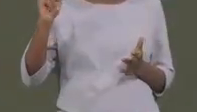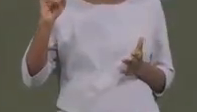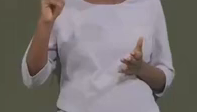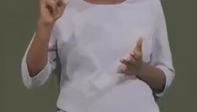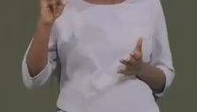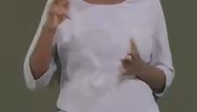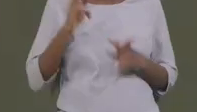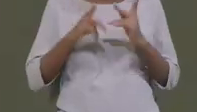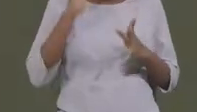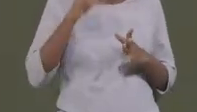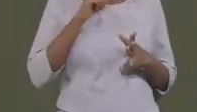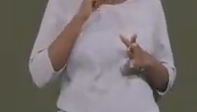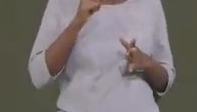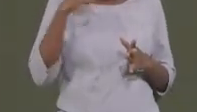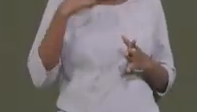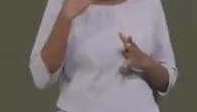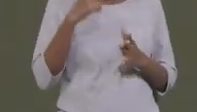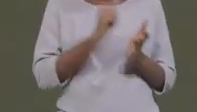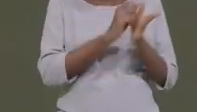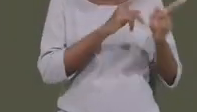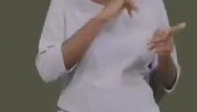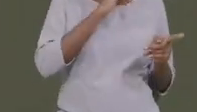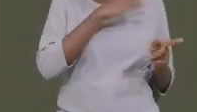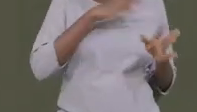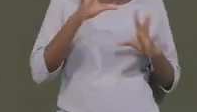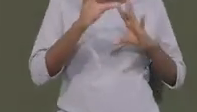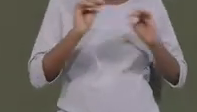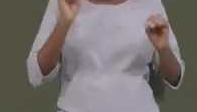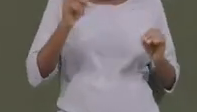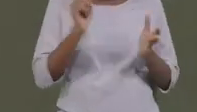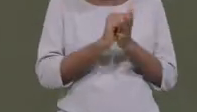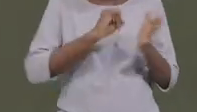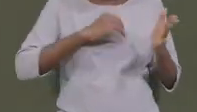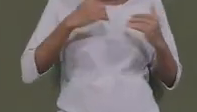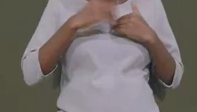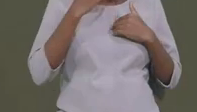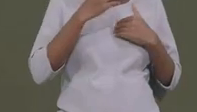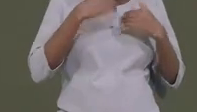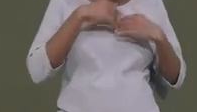Ben-Oni. Les gens ne sauront même pas. Les gens ne sauront pas c'est qui.